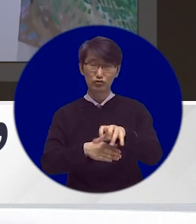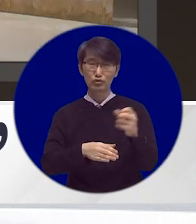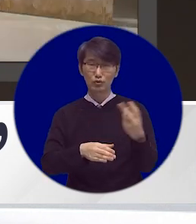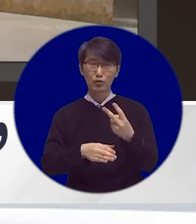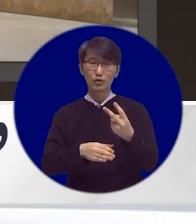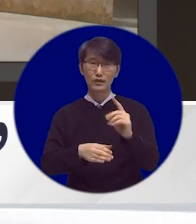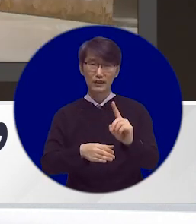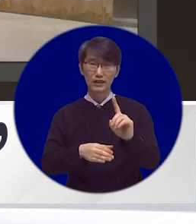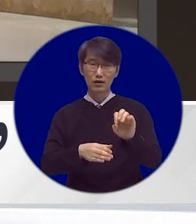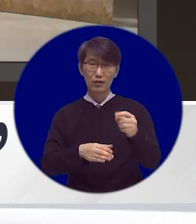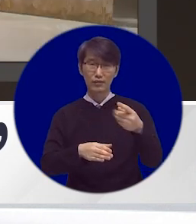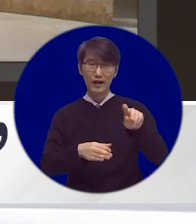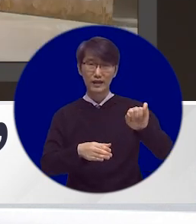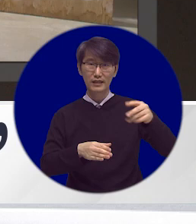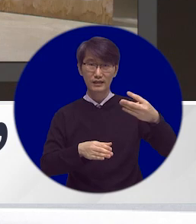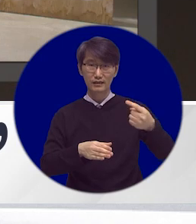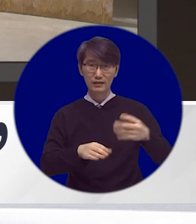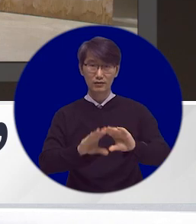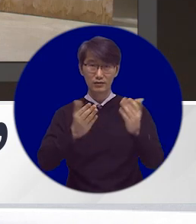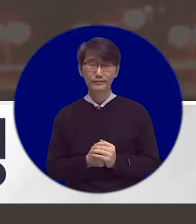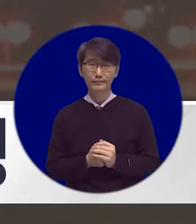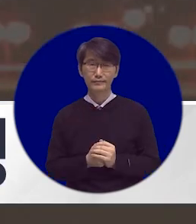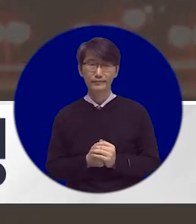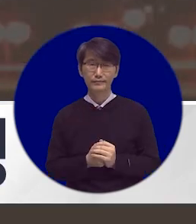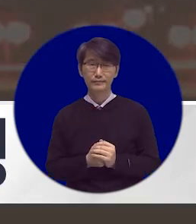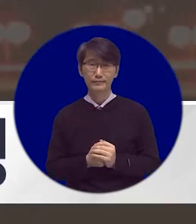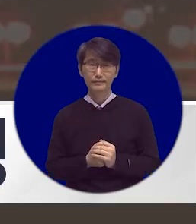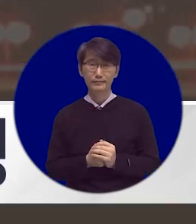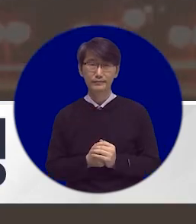The Untitled Void에서 열립니다.